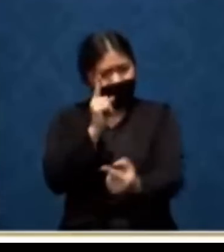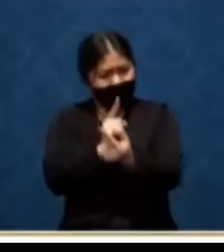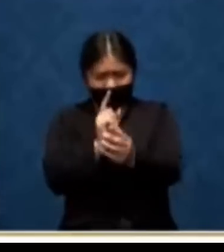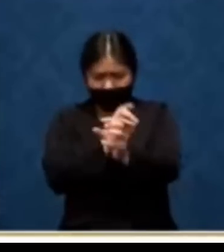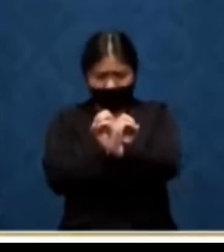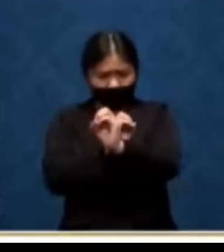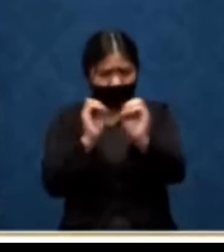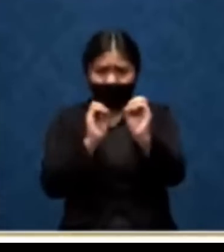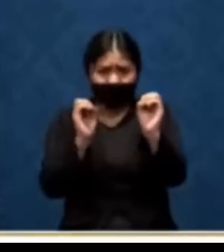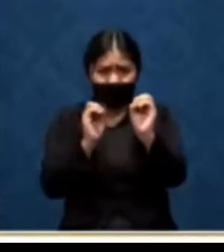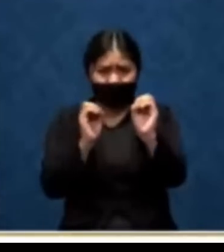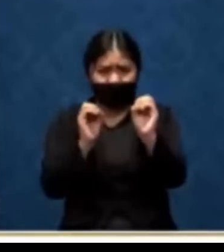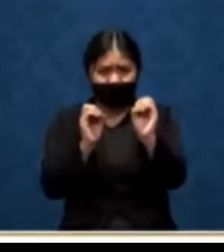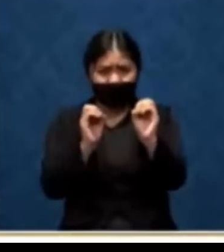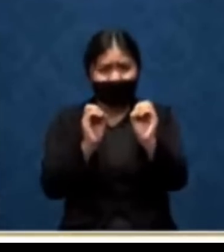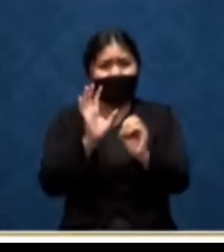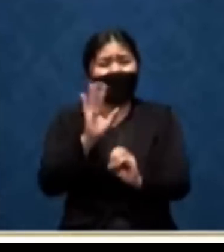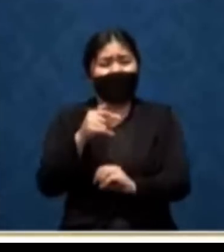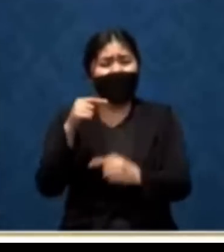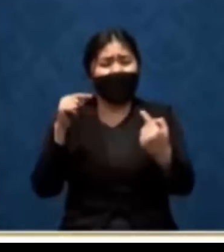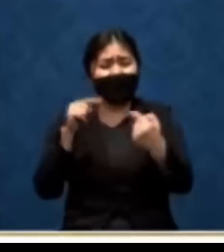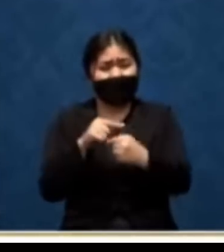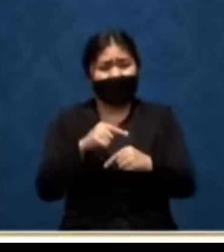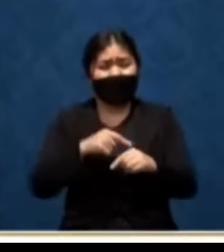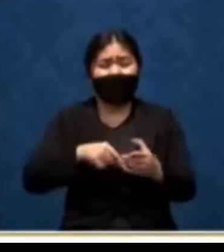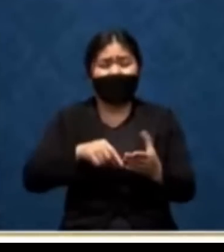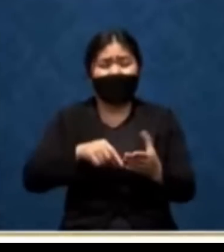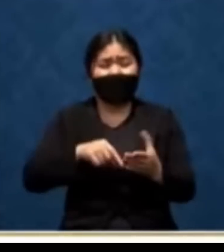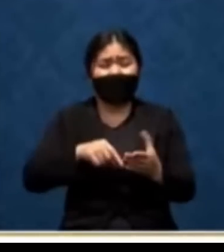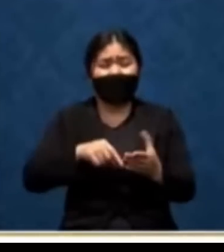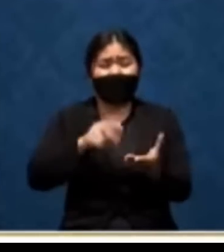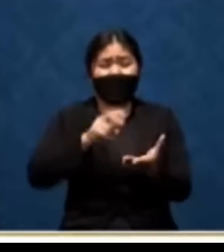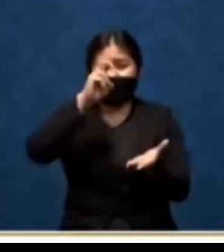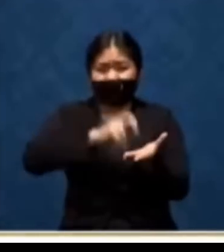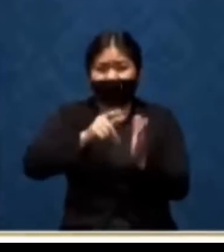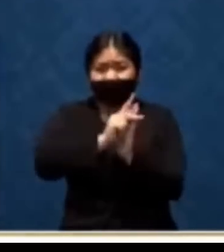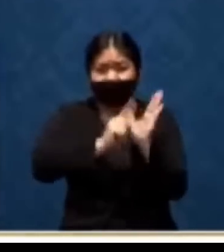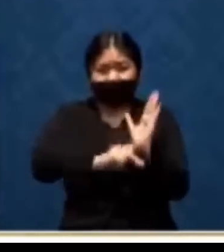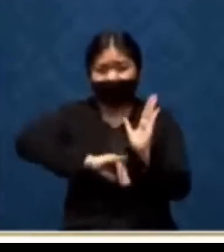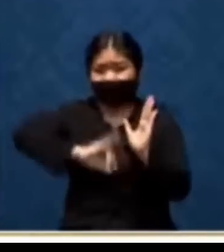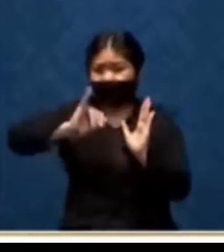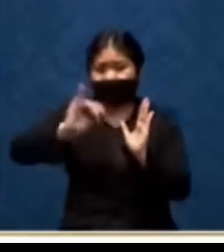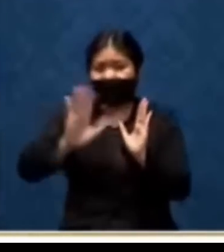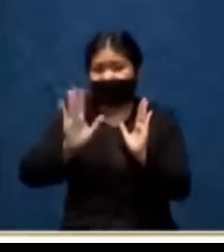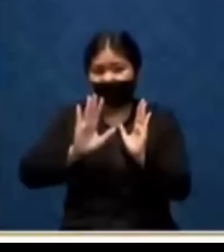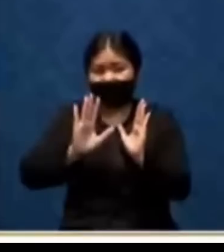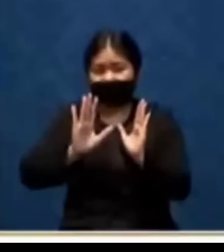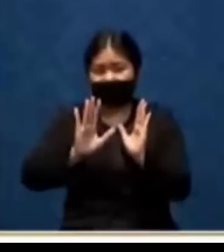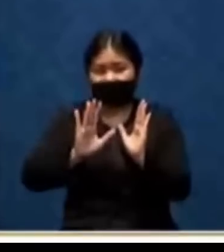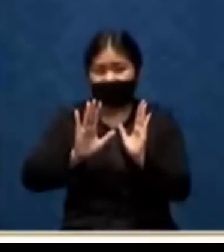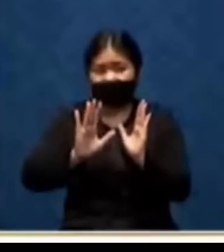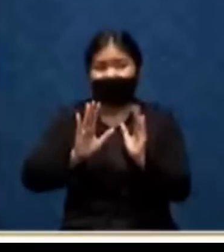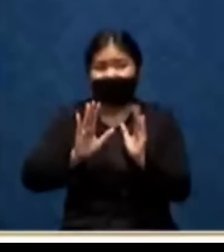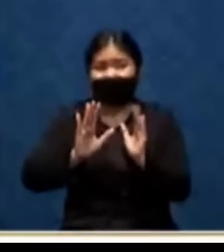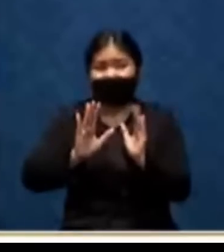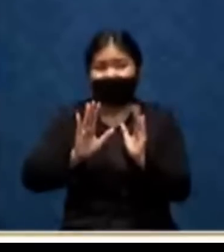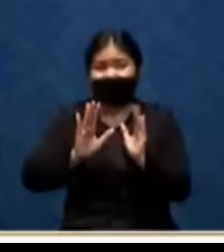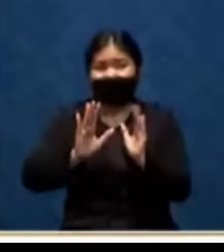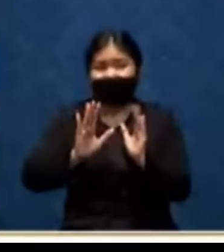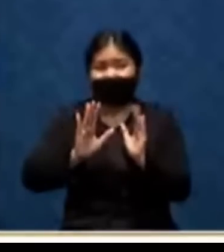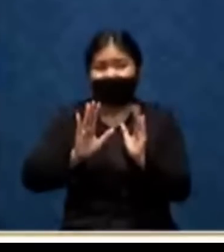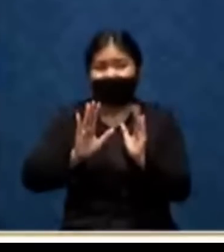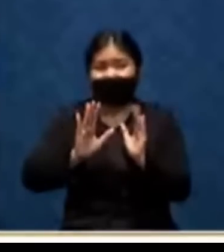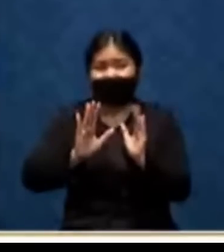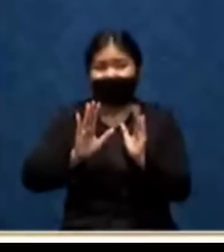มนี้เลยครับไม่ใช่สมาคมที่จดจัดตั้งอย่างถูกกฎหมายนี่คือสมาคมเถื่อนดีๆนี่เองและไม่ใช่แค่สมาค